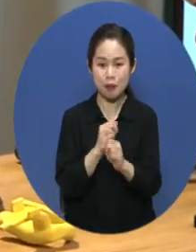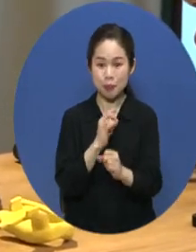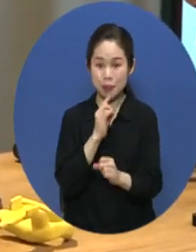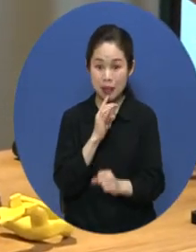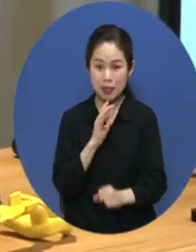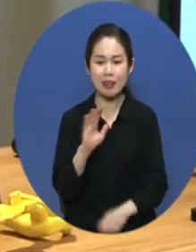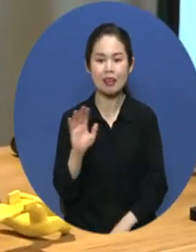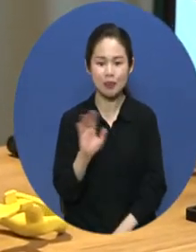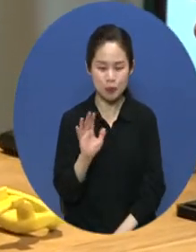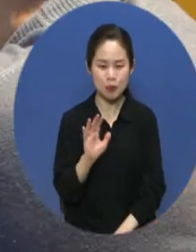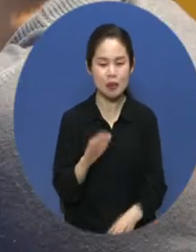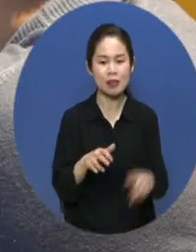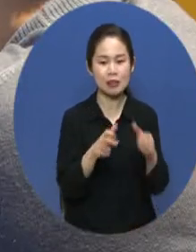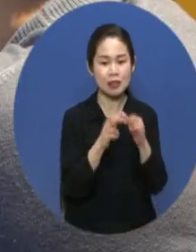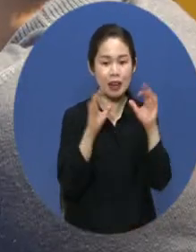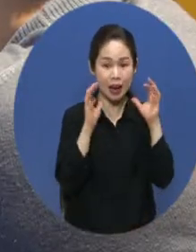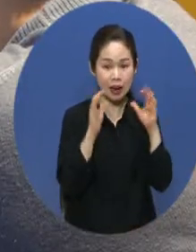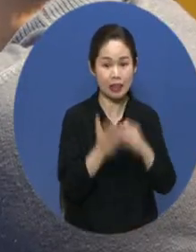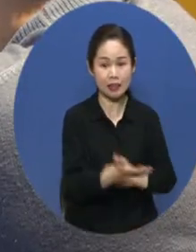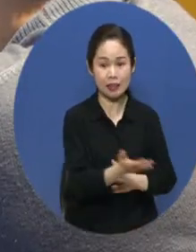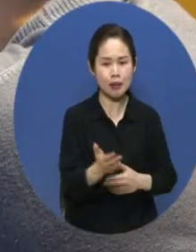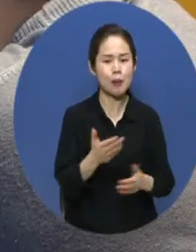미술 치료에도 관심을 갖는데요.